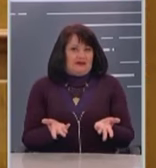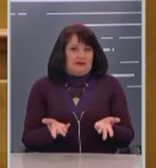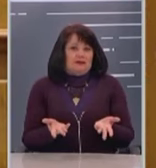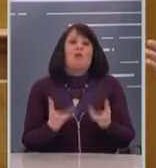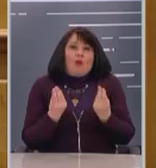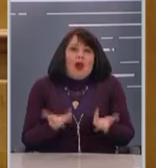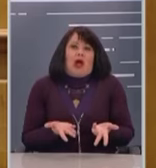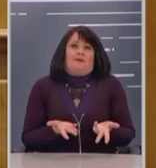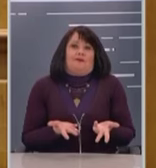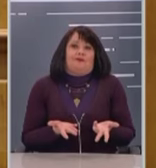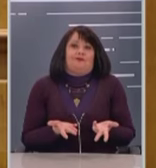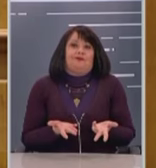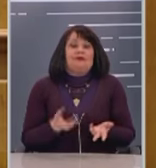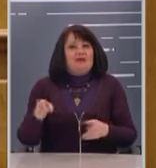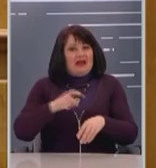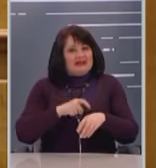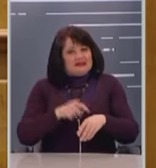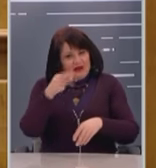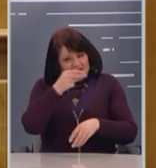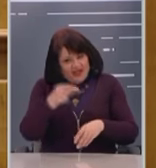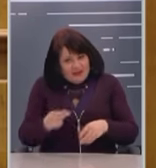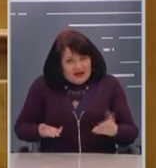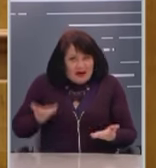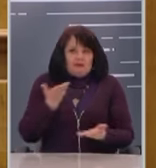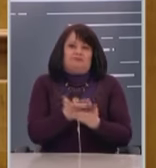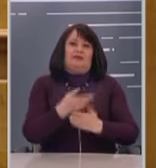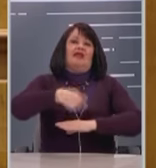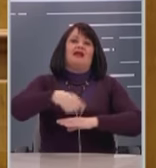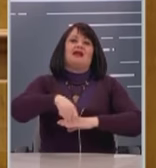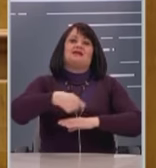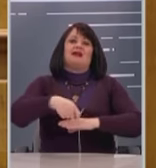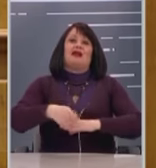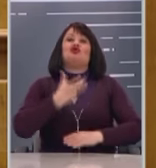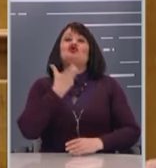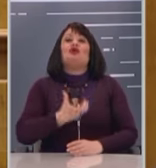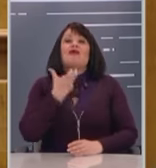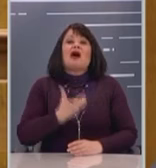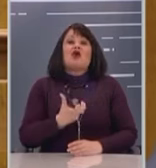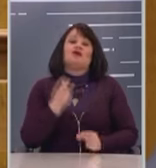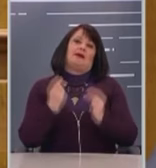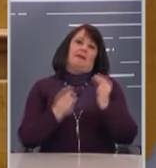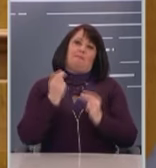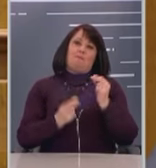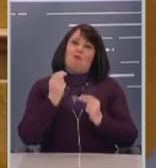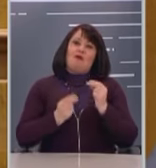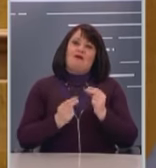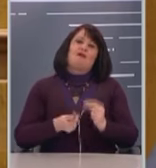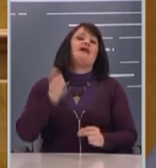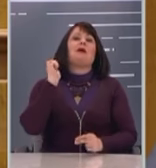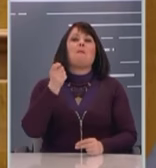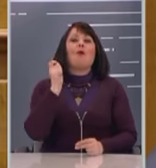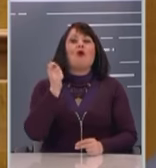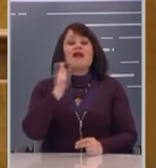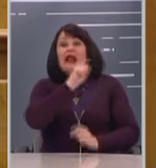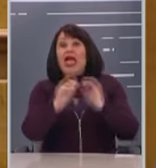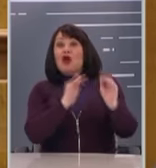Οι υποθέσεις βέβαια είναι στη δικαιοσύνη, αλλά ανεξαρτήτως αυτού υπάρχουν σοβαρότατα πολιτικά ερωτήματα